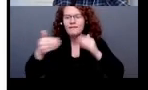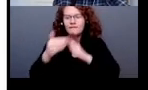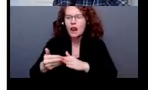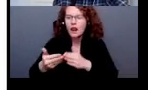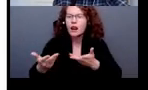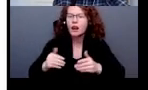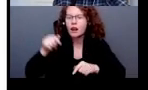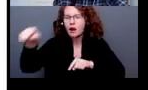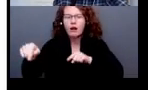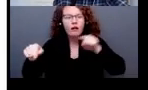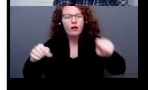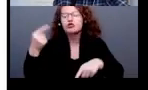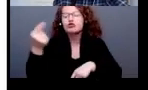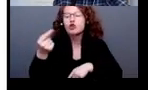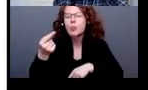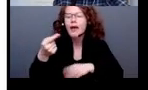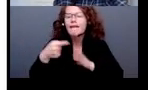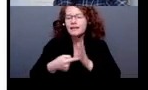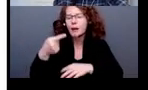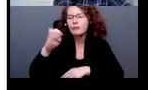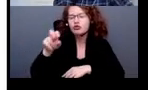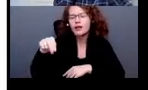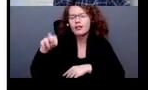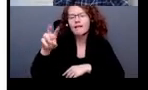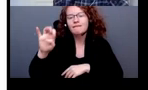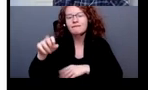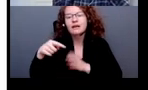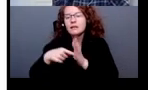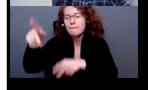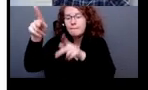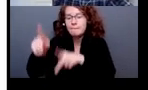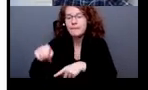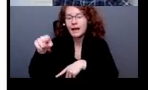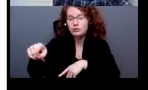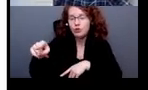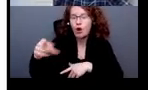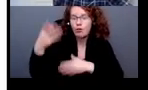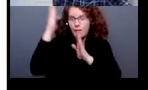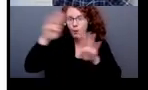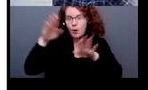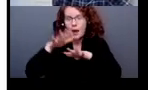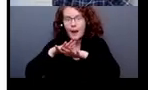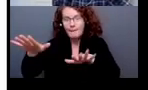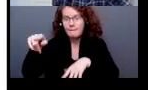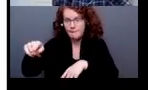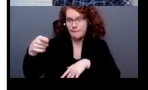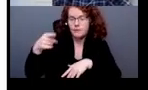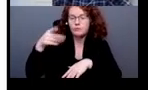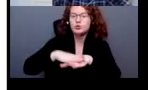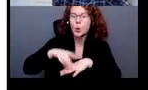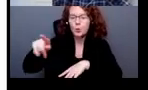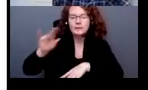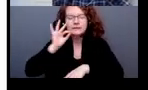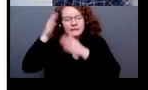ville, hein, par exemple à Genève, dans lequel une personne a construit sa réputation comme spécialiste du reconditionnement, c'est-à-dire